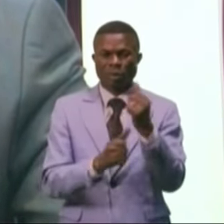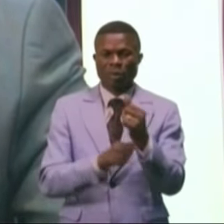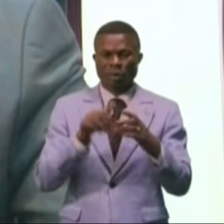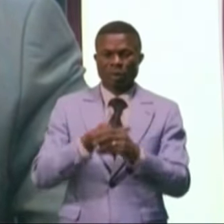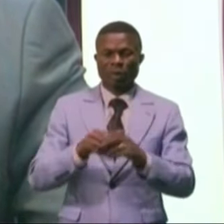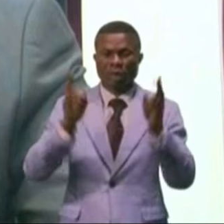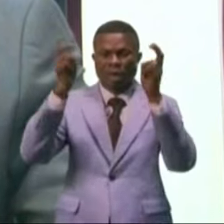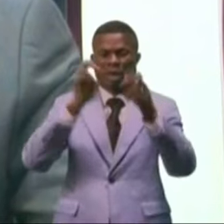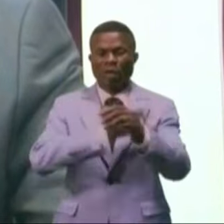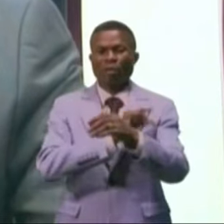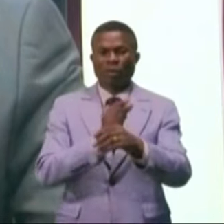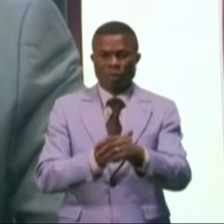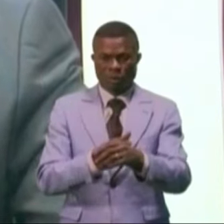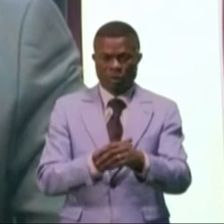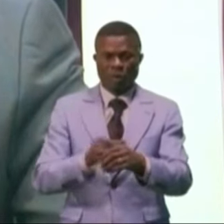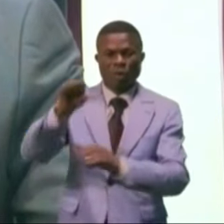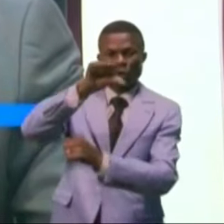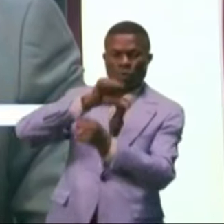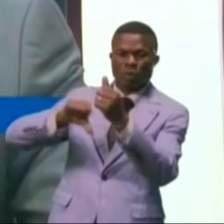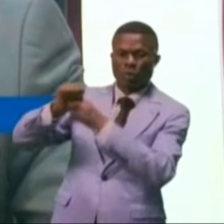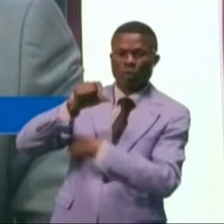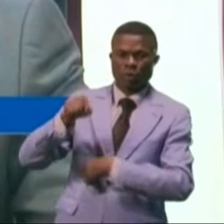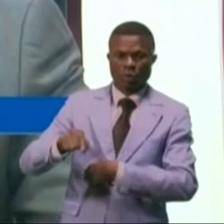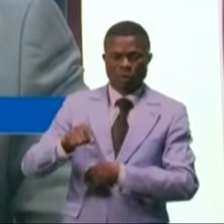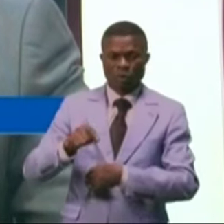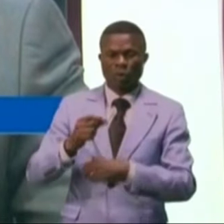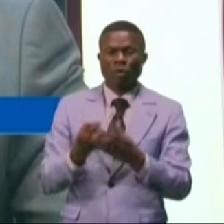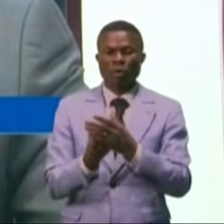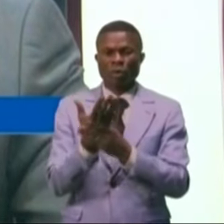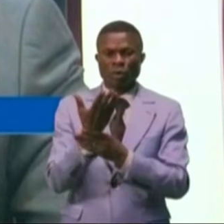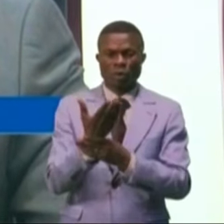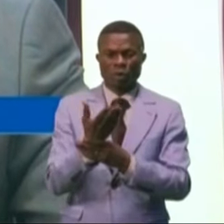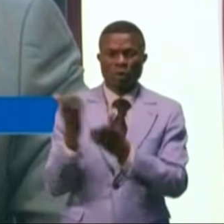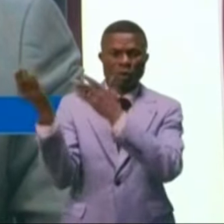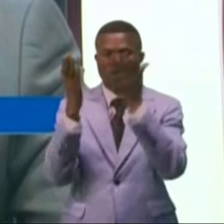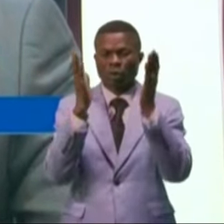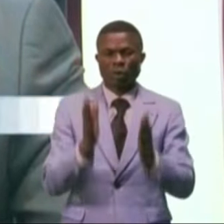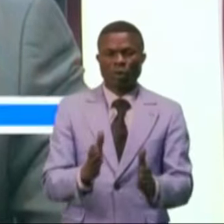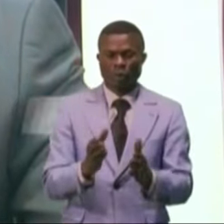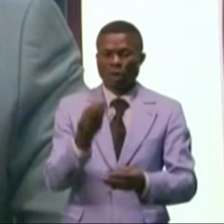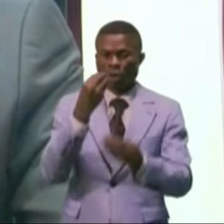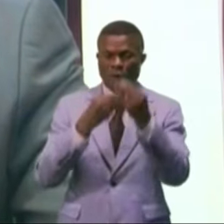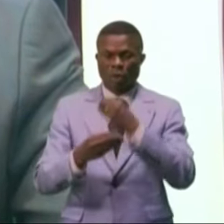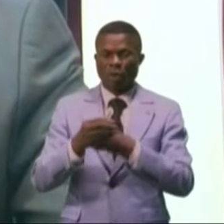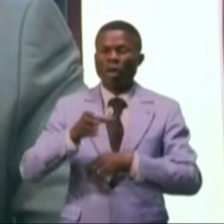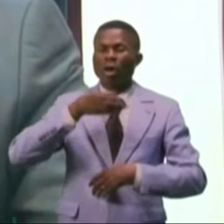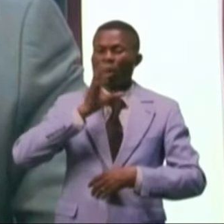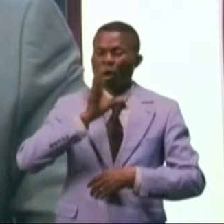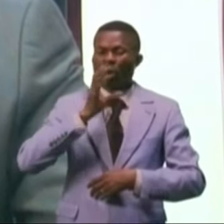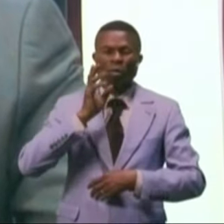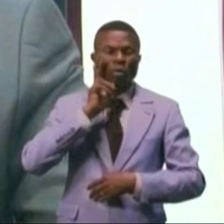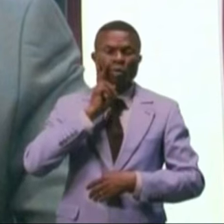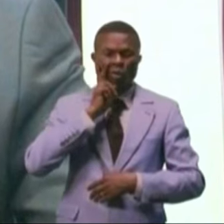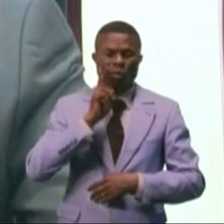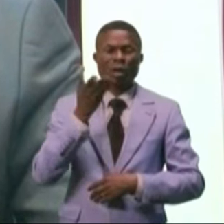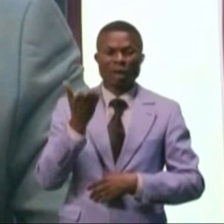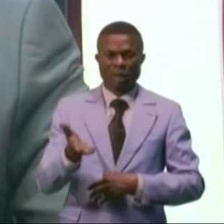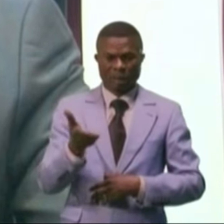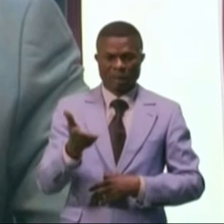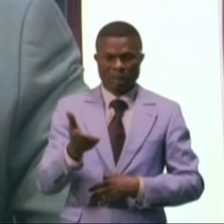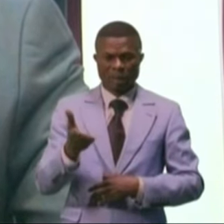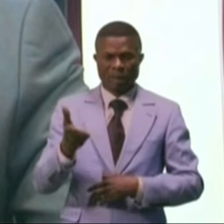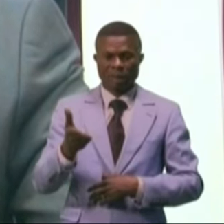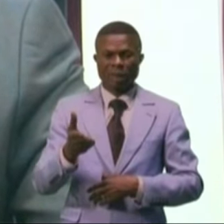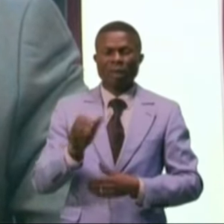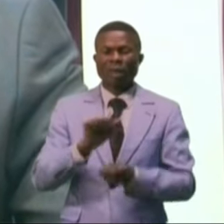Goma et ses environs, production, commercialisation, consommation de boissons fortement alcoolisées et des